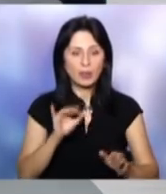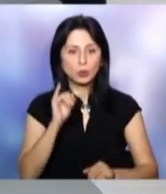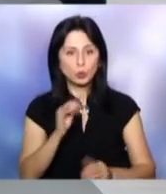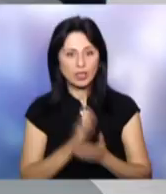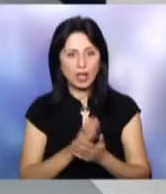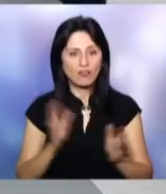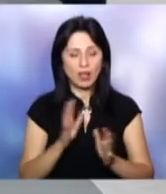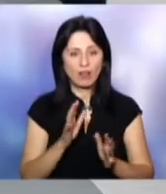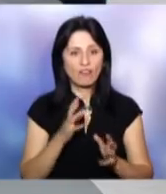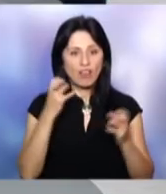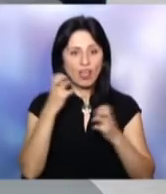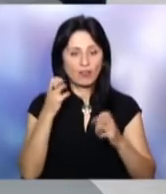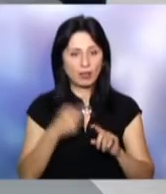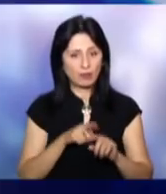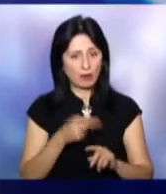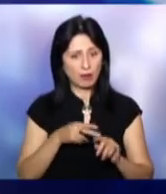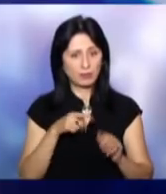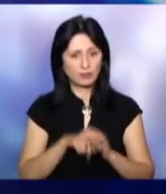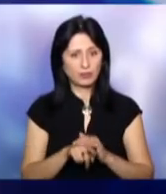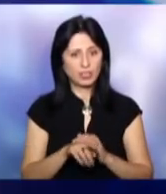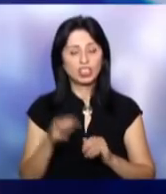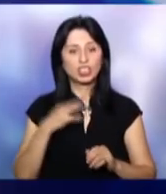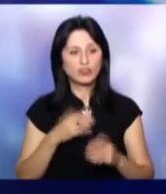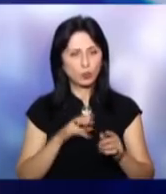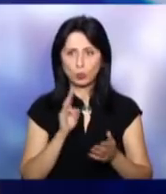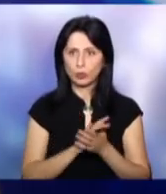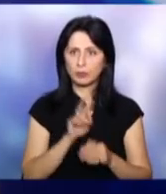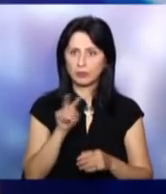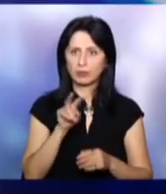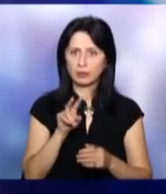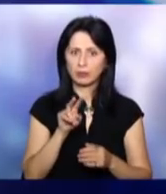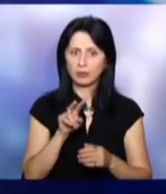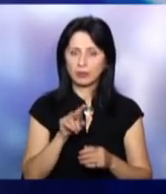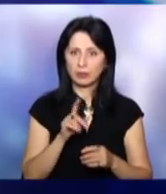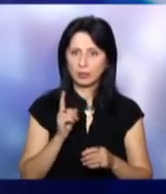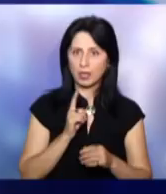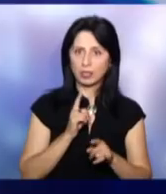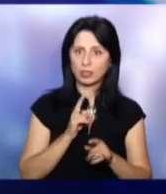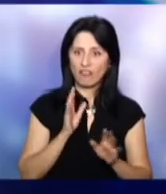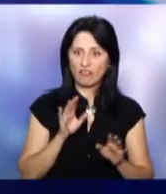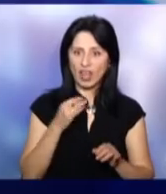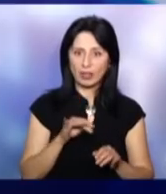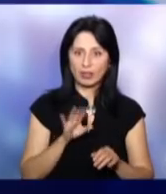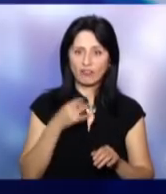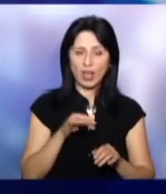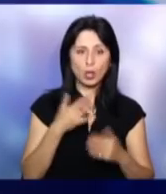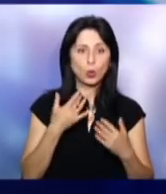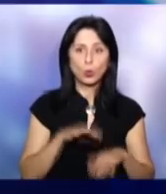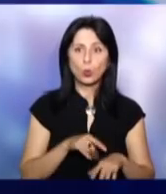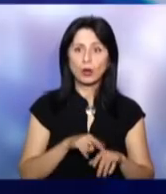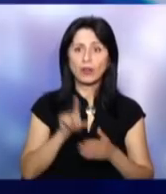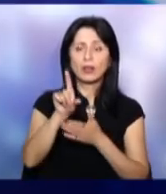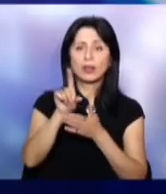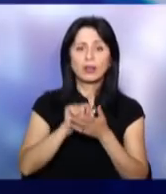ხომ არ ხარ. და გამომდინარე აქედან, შვილი მუდმივად დადარაჯებულია, განიცდის, უკვე განიცდის